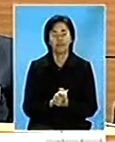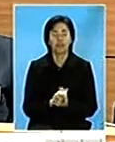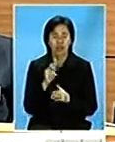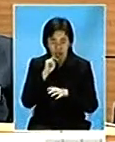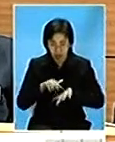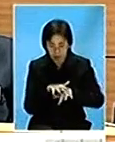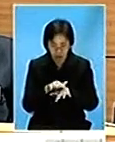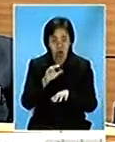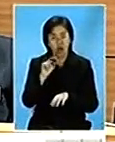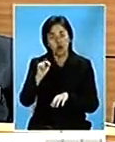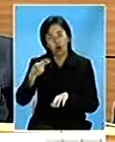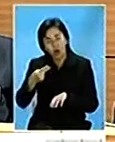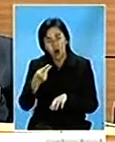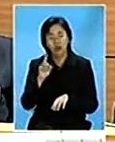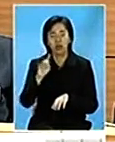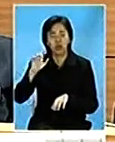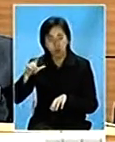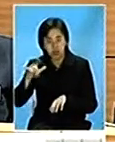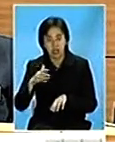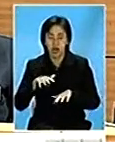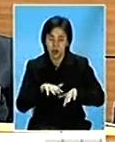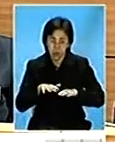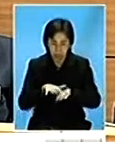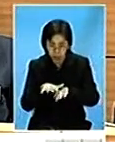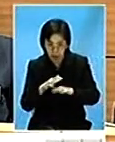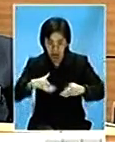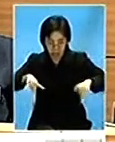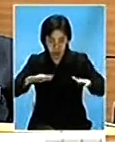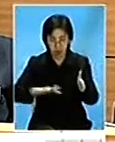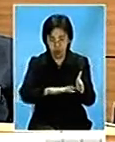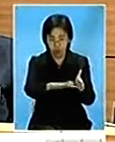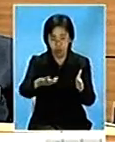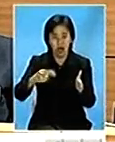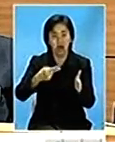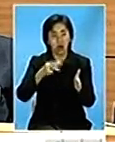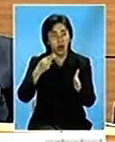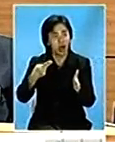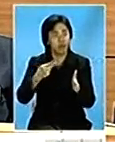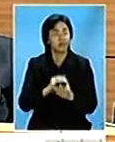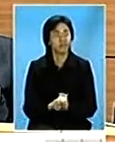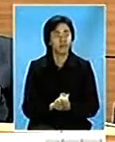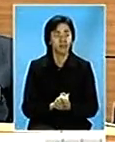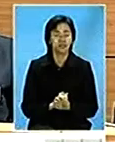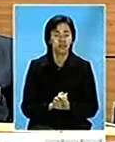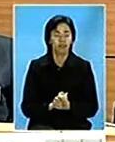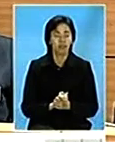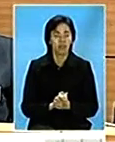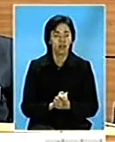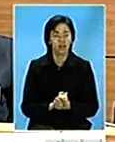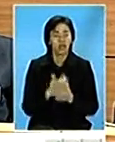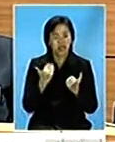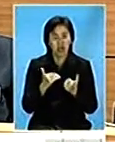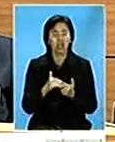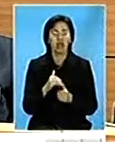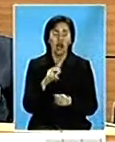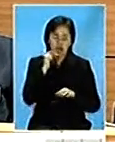โนนหอมดงชนและเหล่าประแดงลงสู่หนองหารจึงมีความจำเป็นว่าทั้งท่วมทั้ง